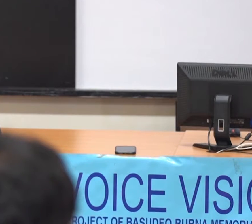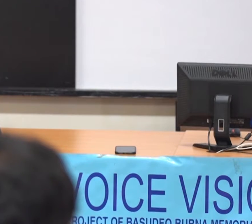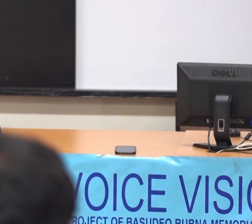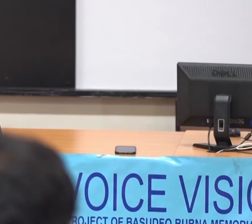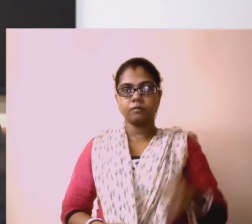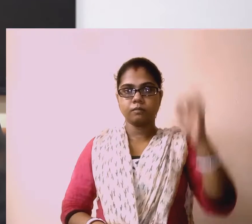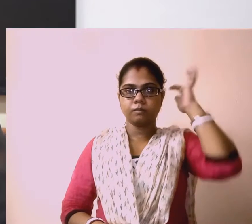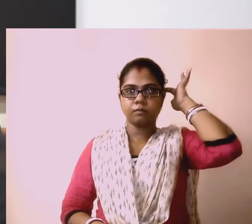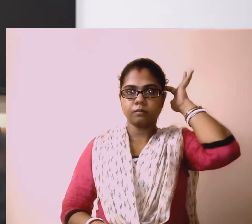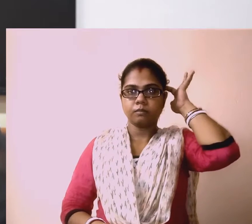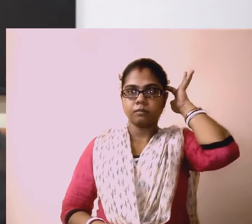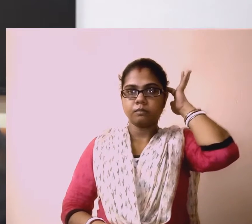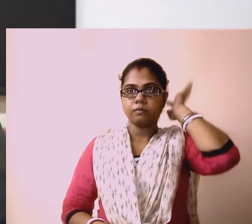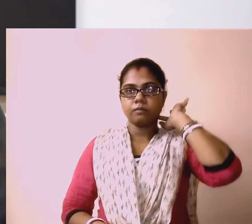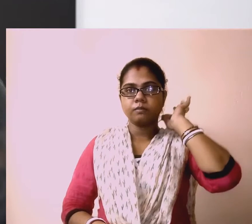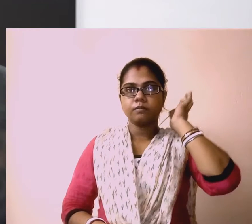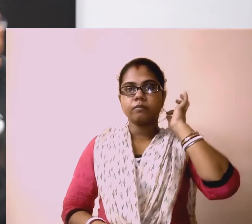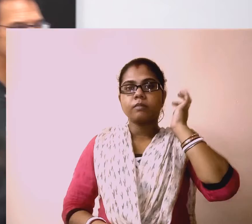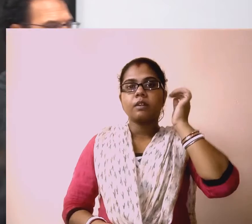want, impact and ROI.